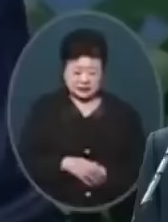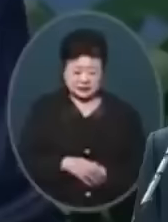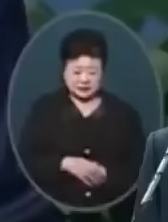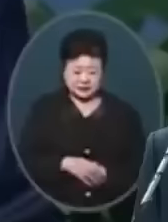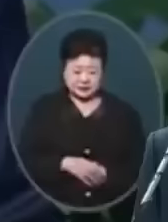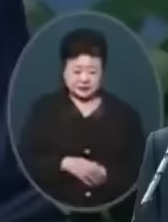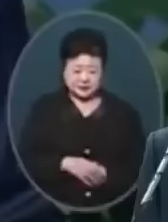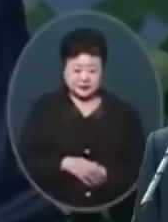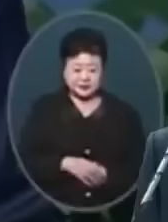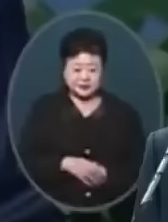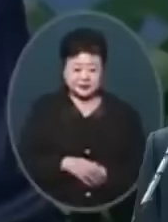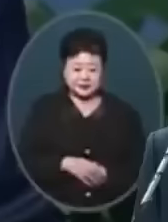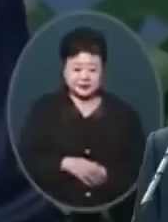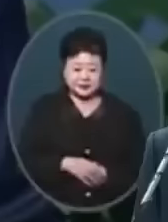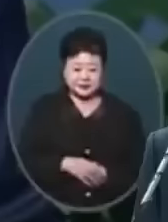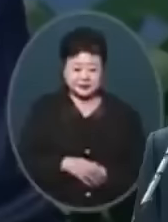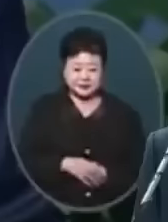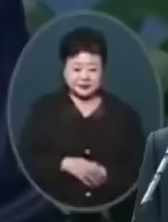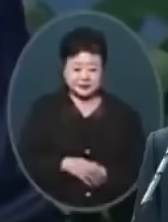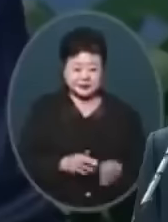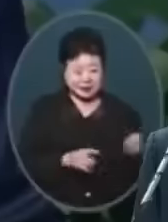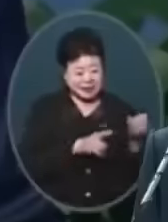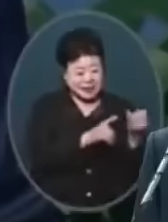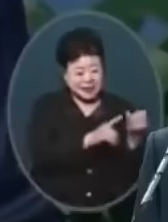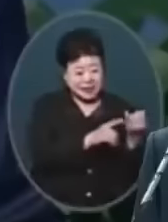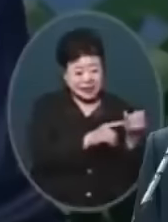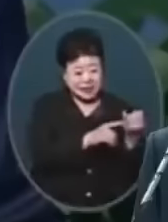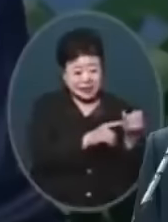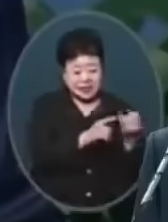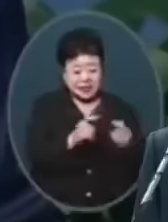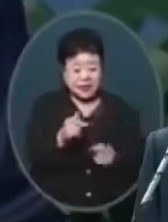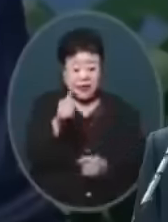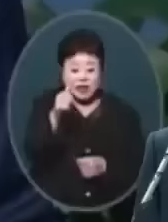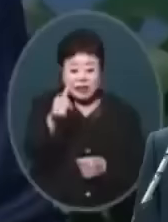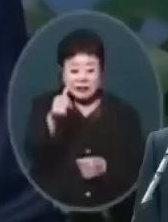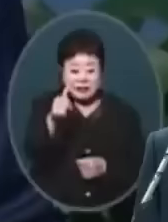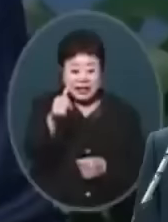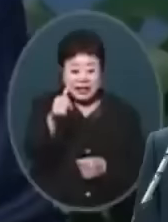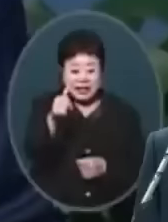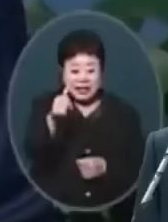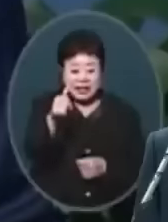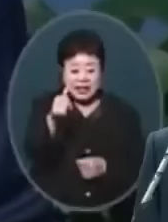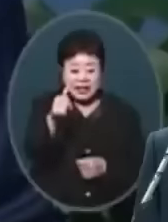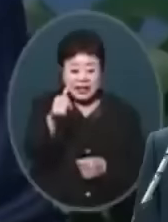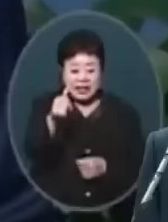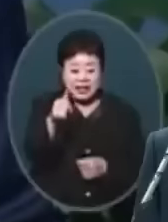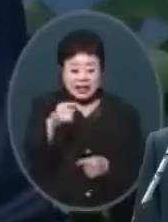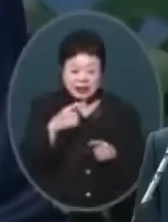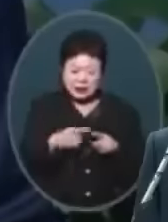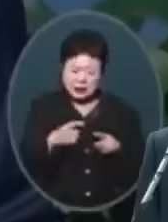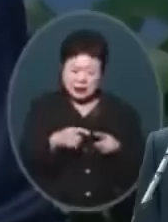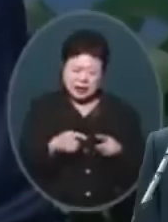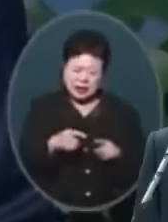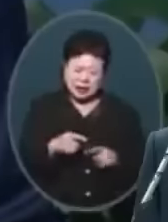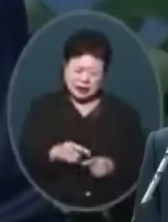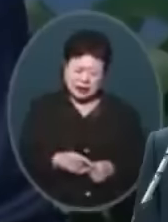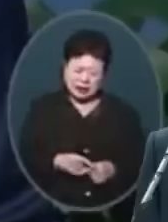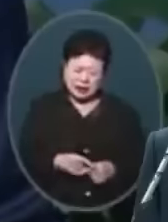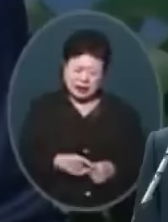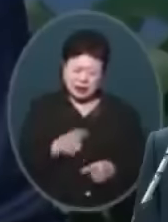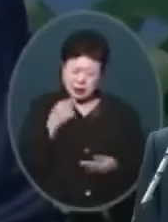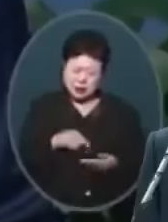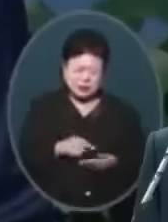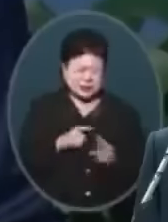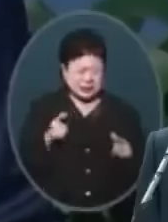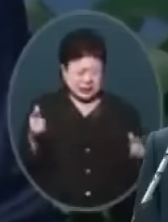내가 그 사람이 여자 같으면 평론을 하겠지만 남자가 평론하기는 쉽지